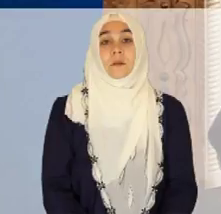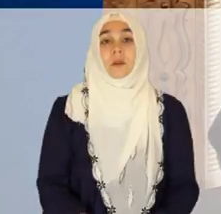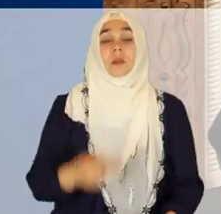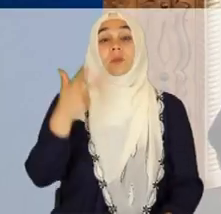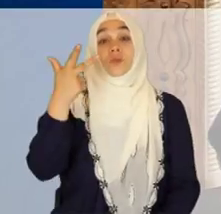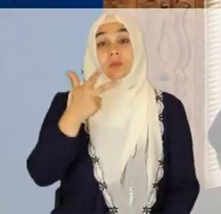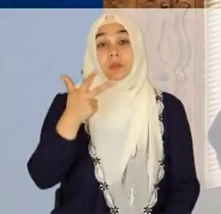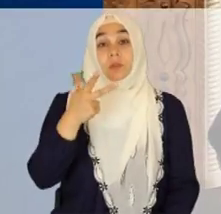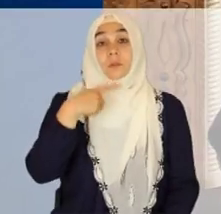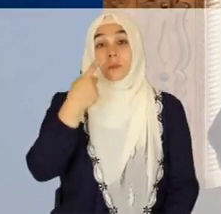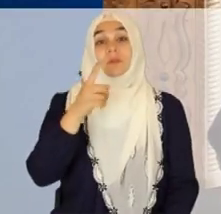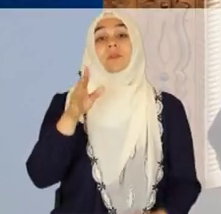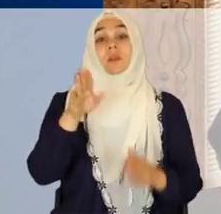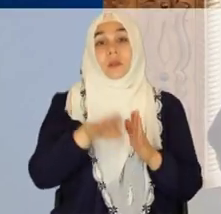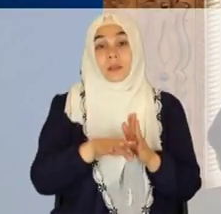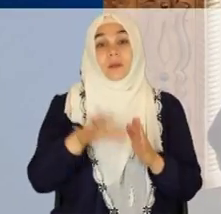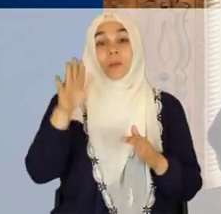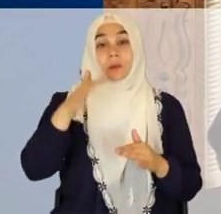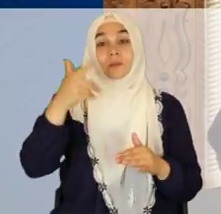Undan keyingisi